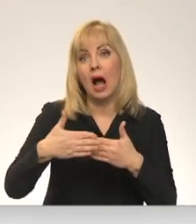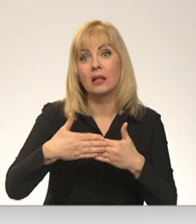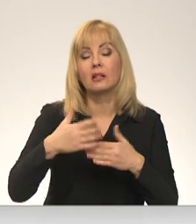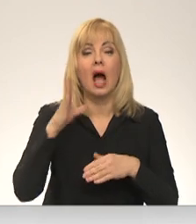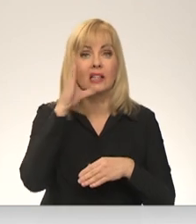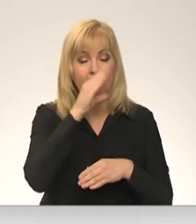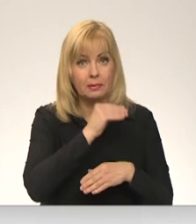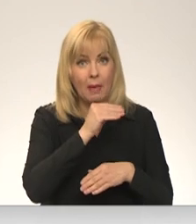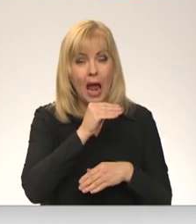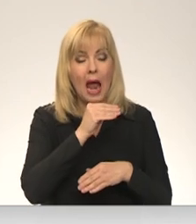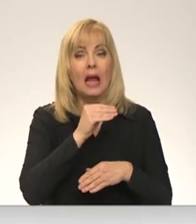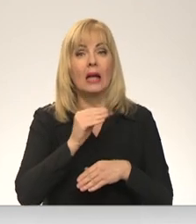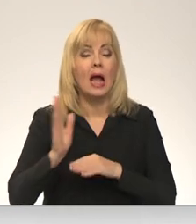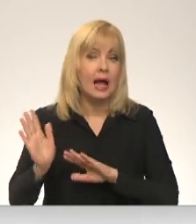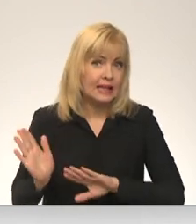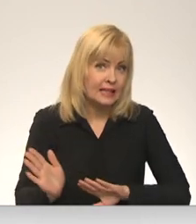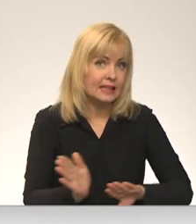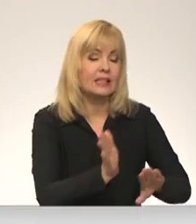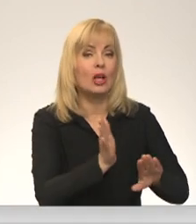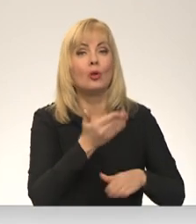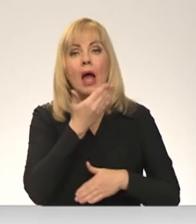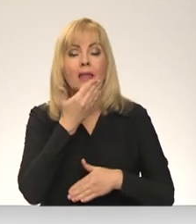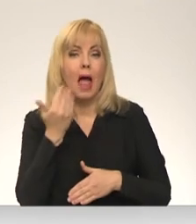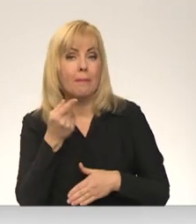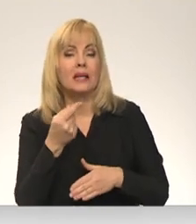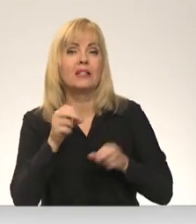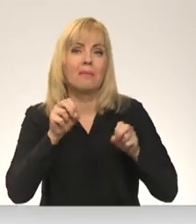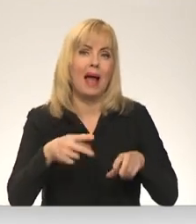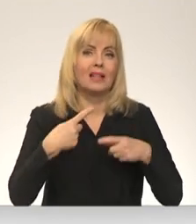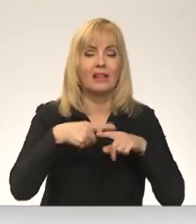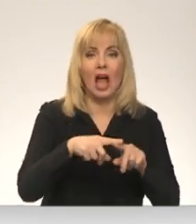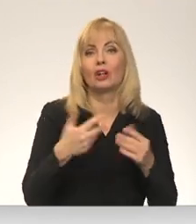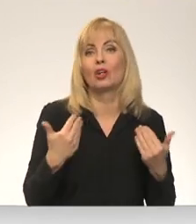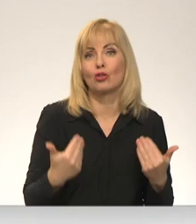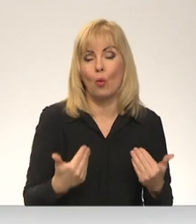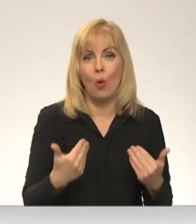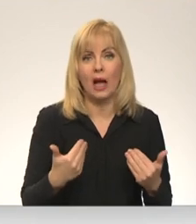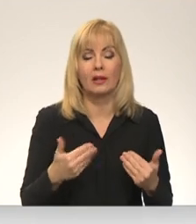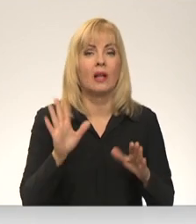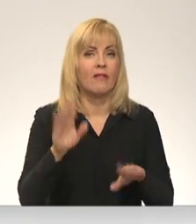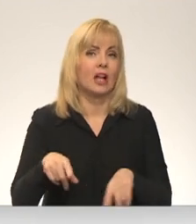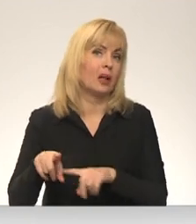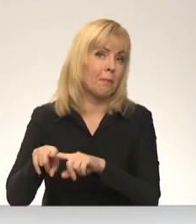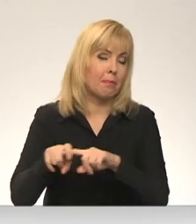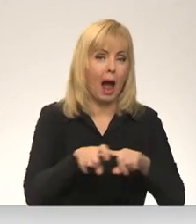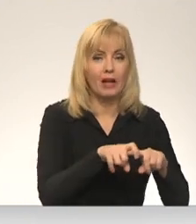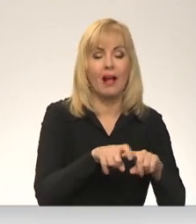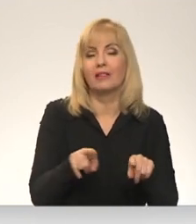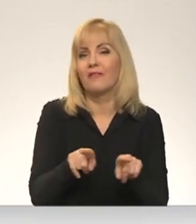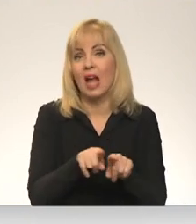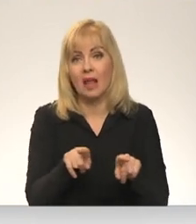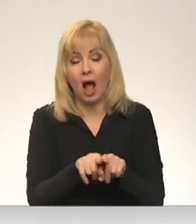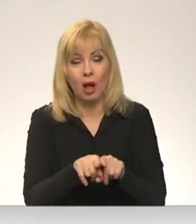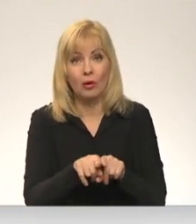tālu augstu varēja izdzīt ārā, jo nebija jau tādas tehnikas kā šodien, kad var jebko pārvietot un jebkur. Un